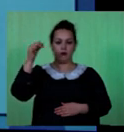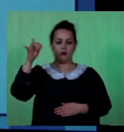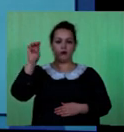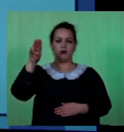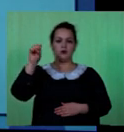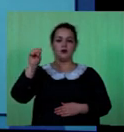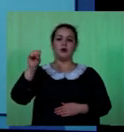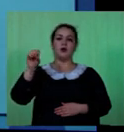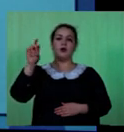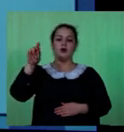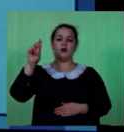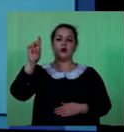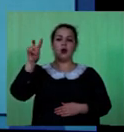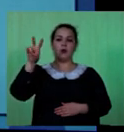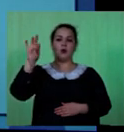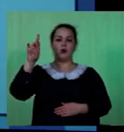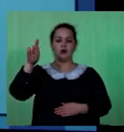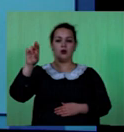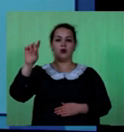яблоня, ученик,